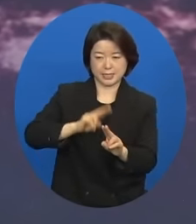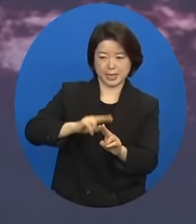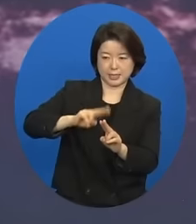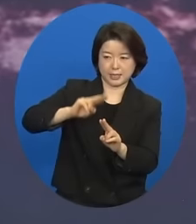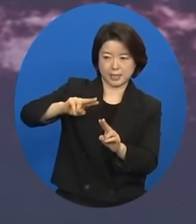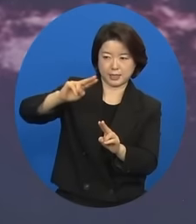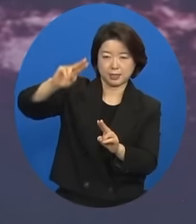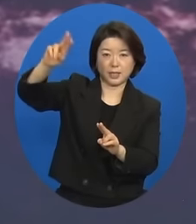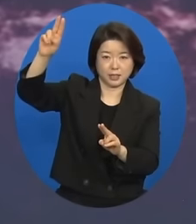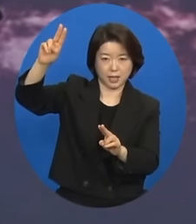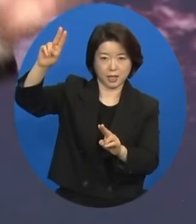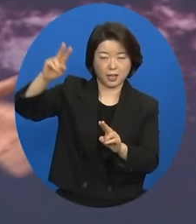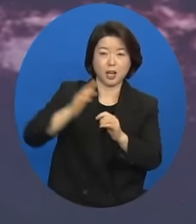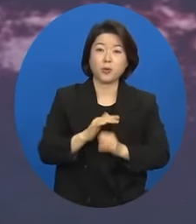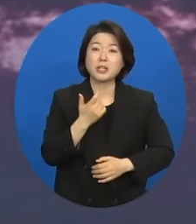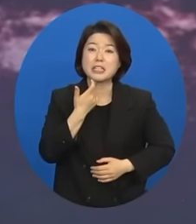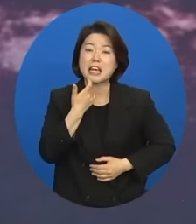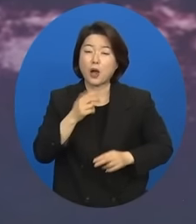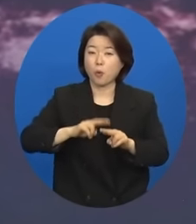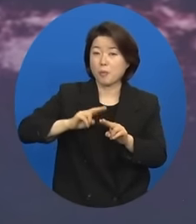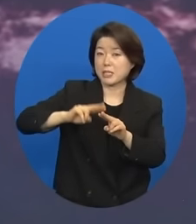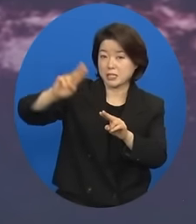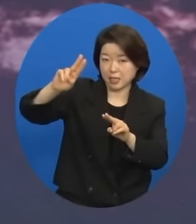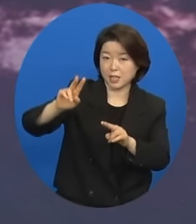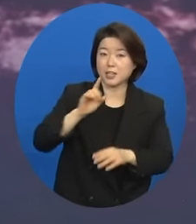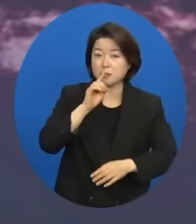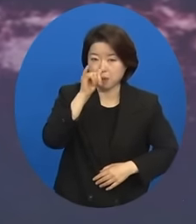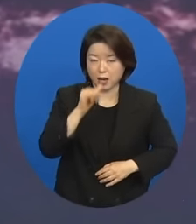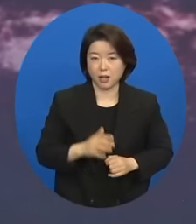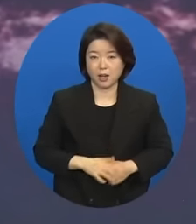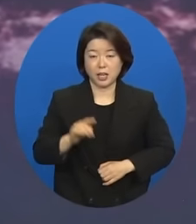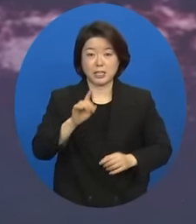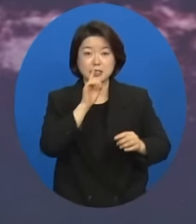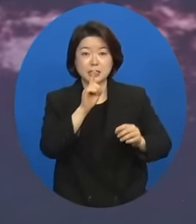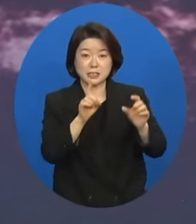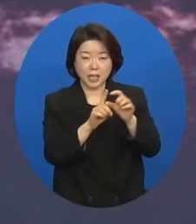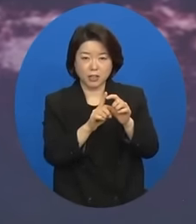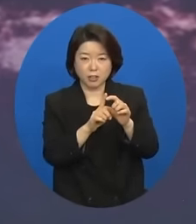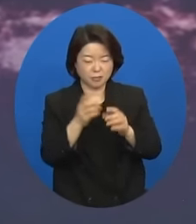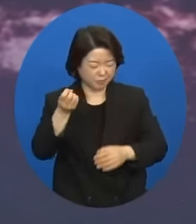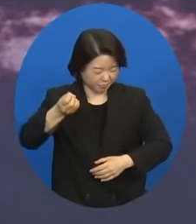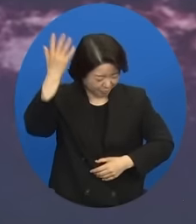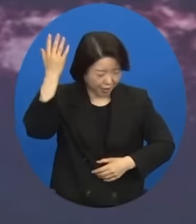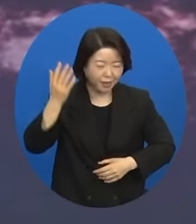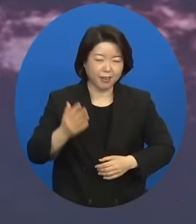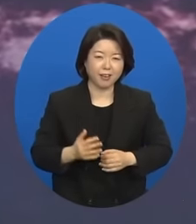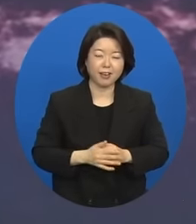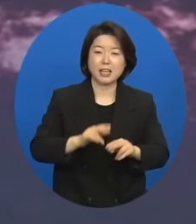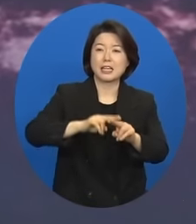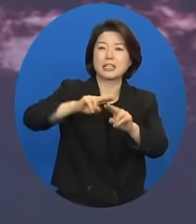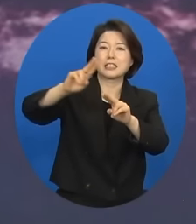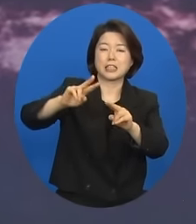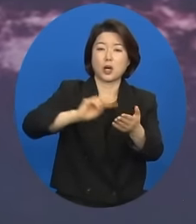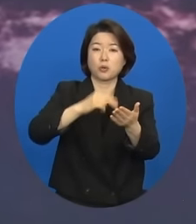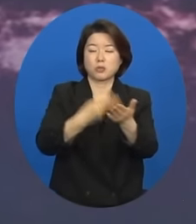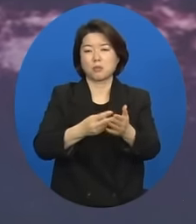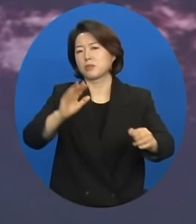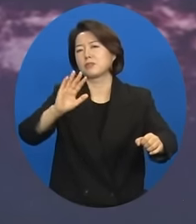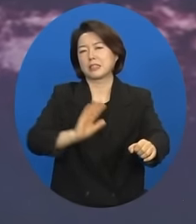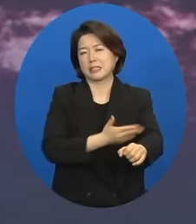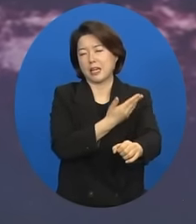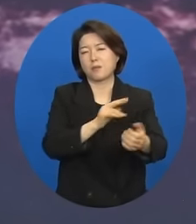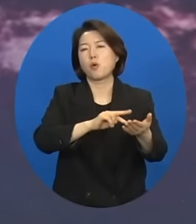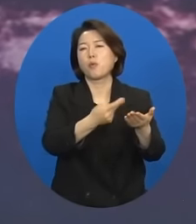우리가 보통 야곱의 사다리 이렇게 부르죠 자 오늘부터 그 표현은 지으시길 바랍니다 예 야곱의 사다리는 잘못된 번역입니다